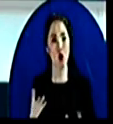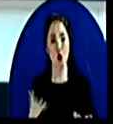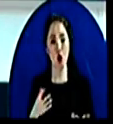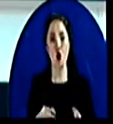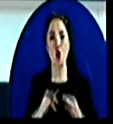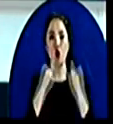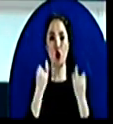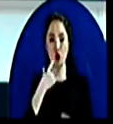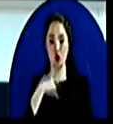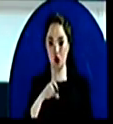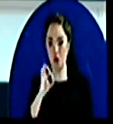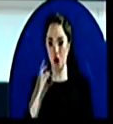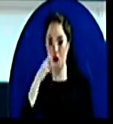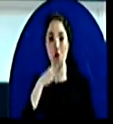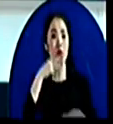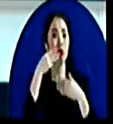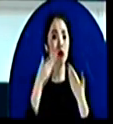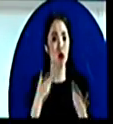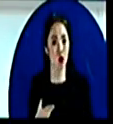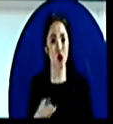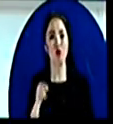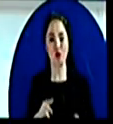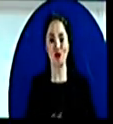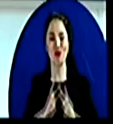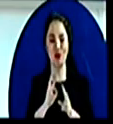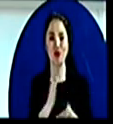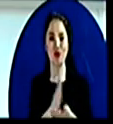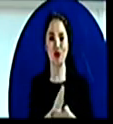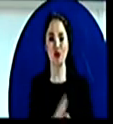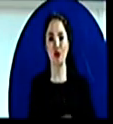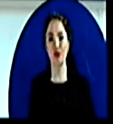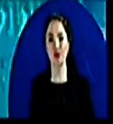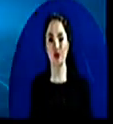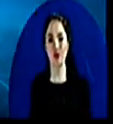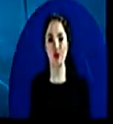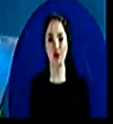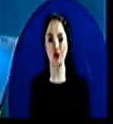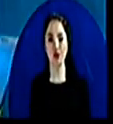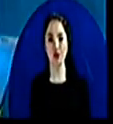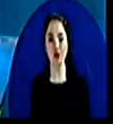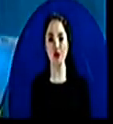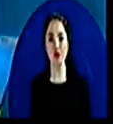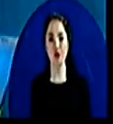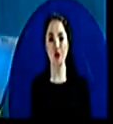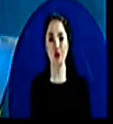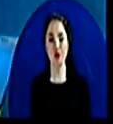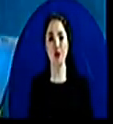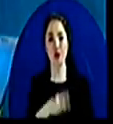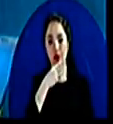гишүүн Л.Болдын болдын тойрогт ажиллалаа. Цувралд үргэлжлэл бий. Мэдээлэл хөтөлбөрийн